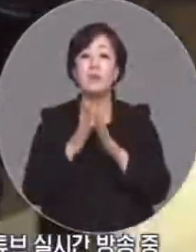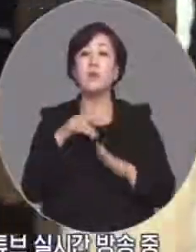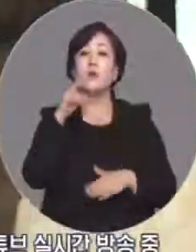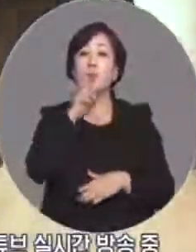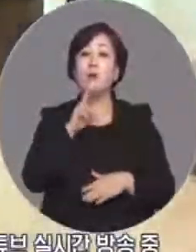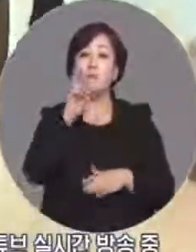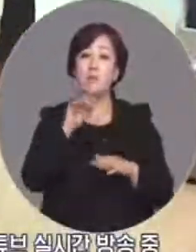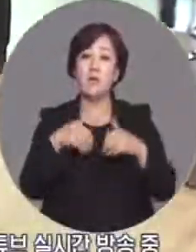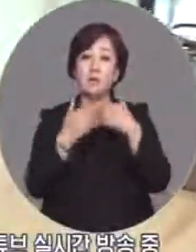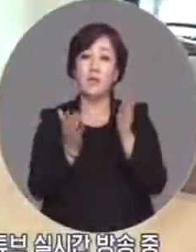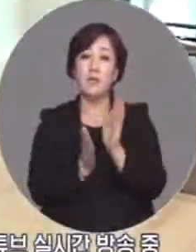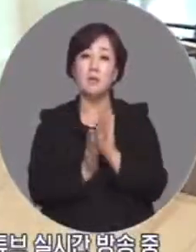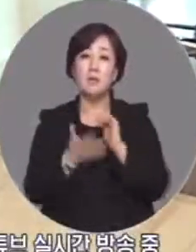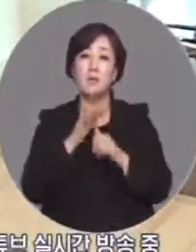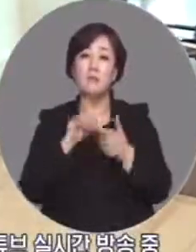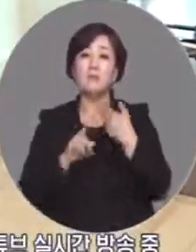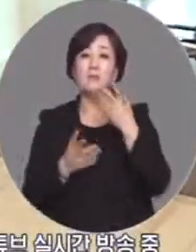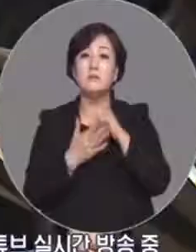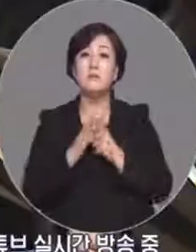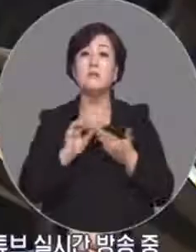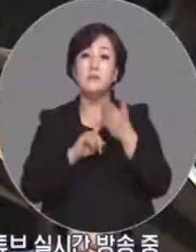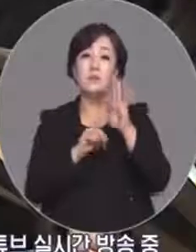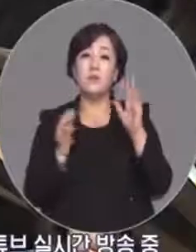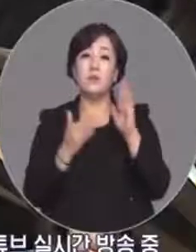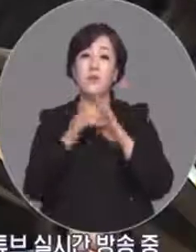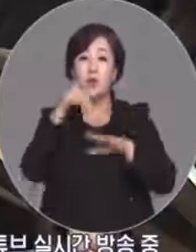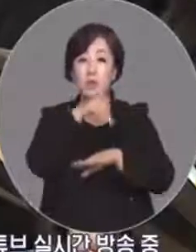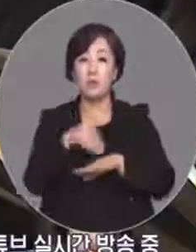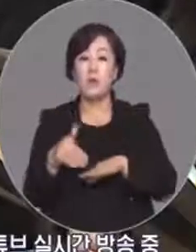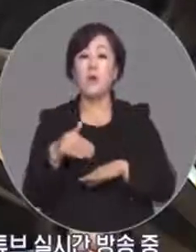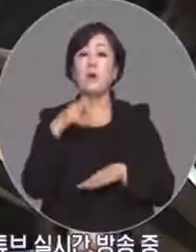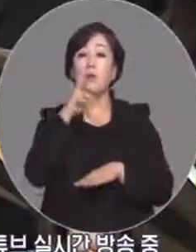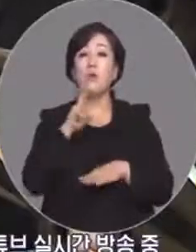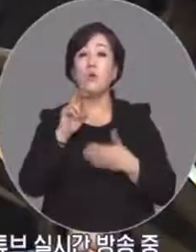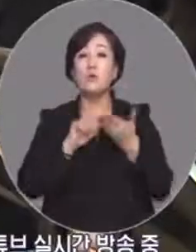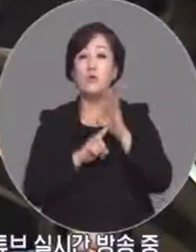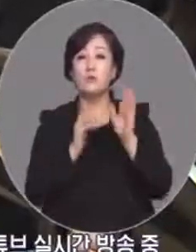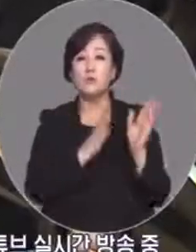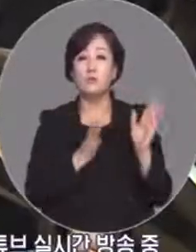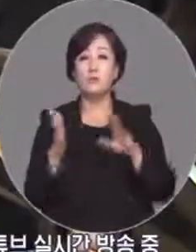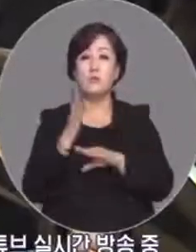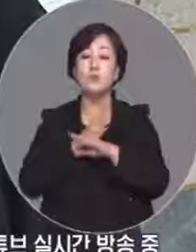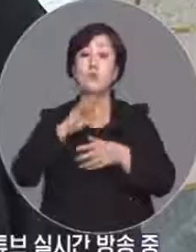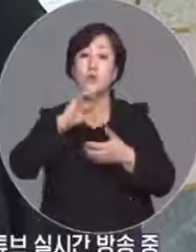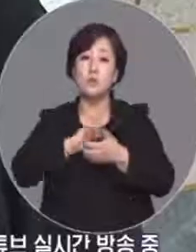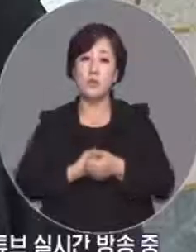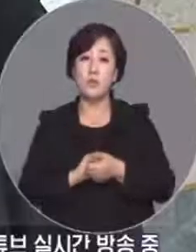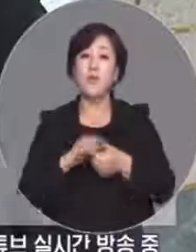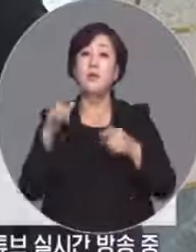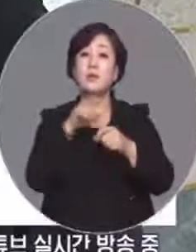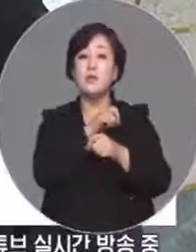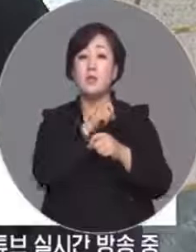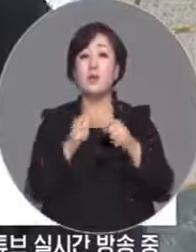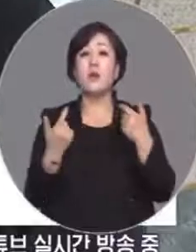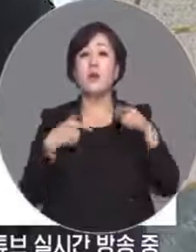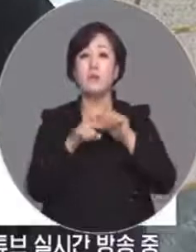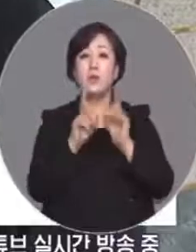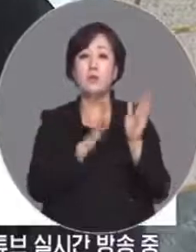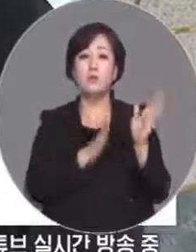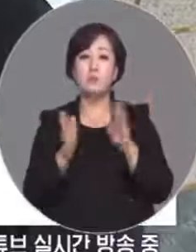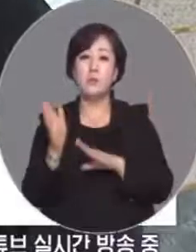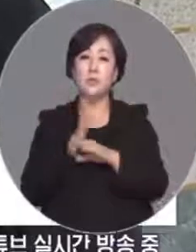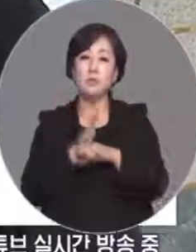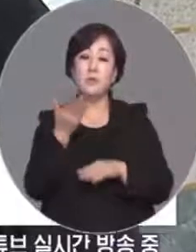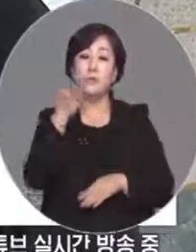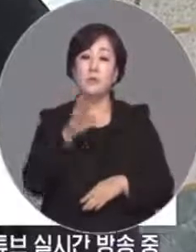시립합창단은 다음 달 가곡의 밤을 선보이는 등 기획 공연을 이어갑니다. 정기연주회, 기획연주회가 마련되어 있습니다.